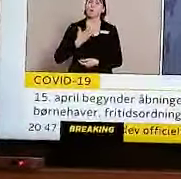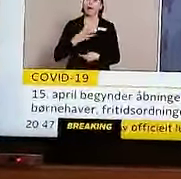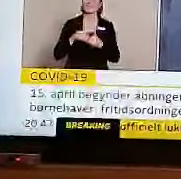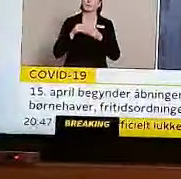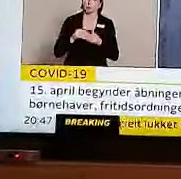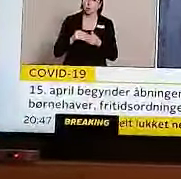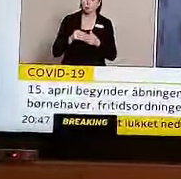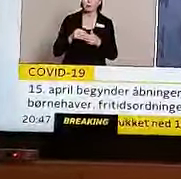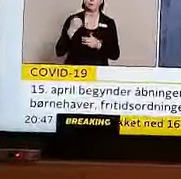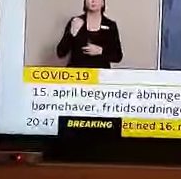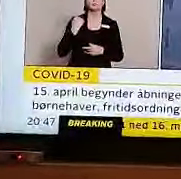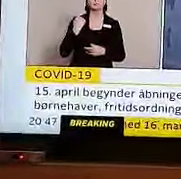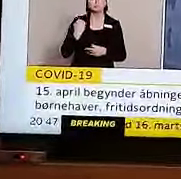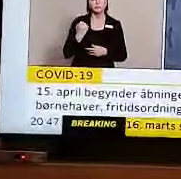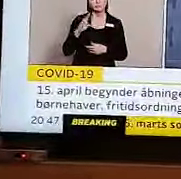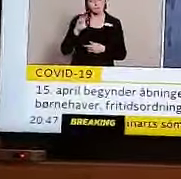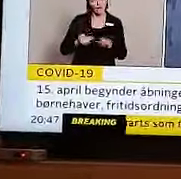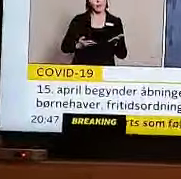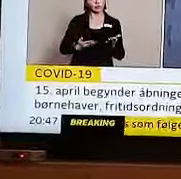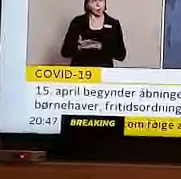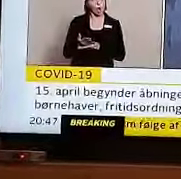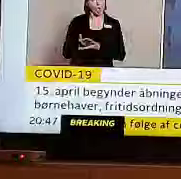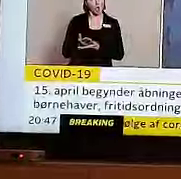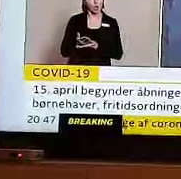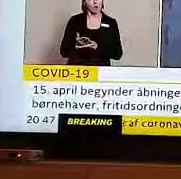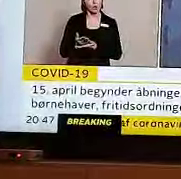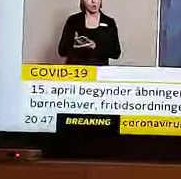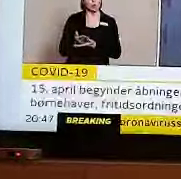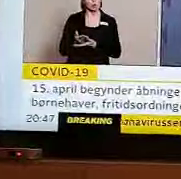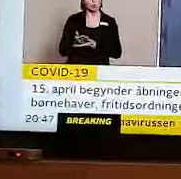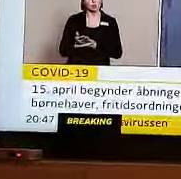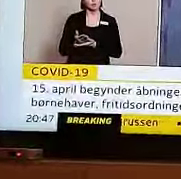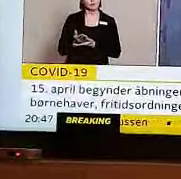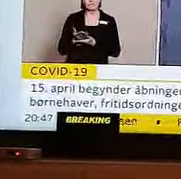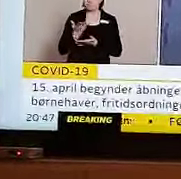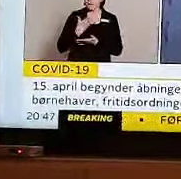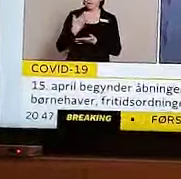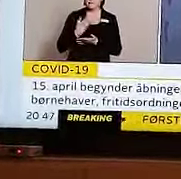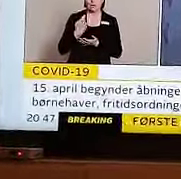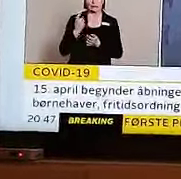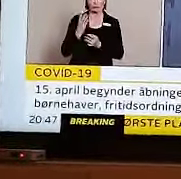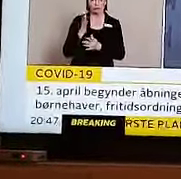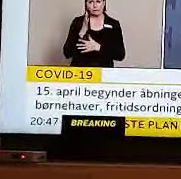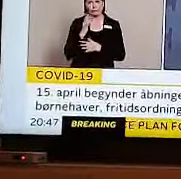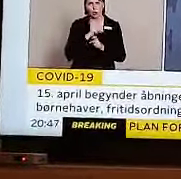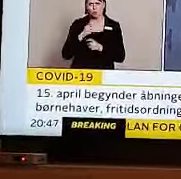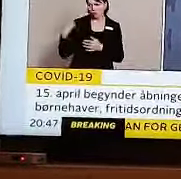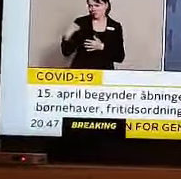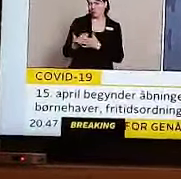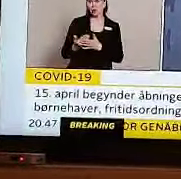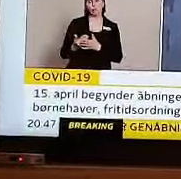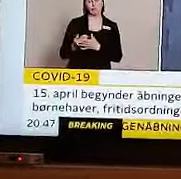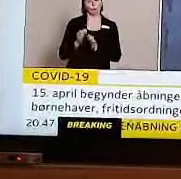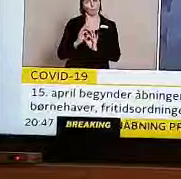وبركاته. ننتظر مؤتمرها بعد البوسكا 15 من نيسان، ماذا سيحصل